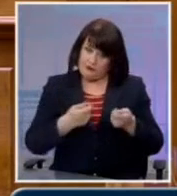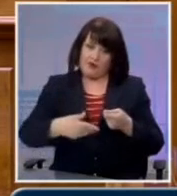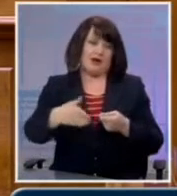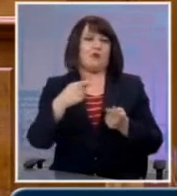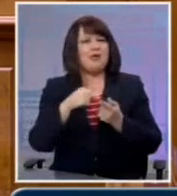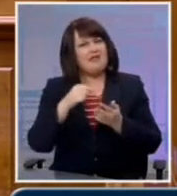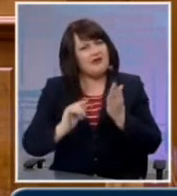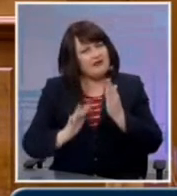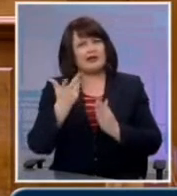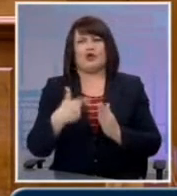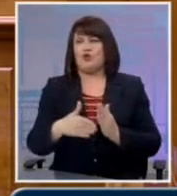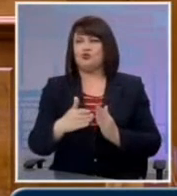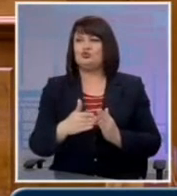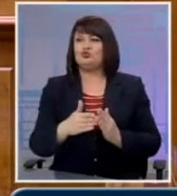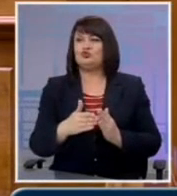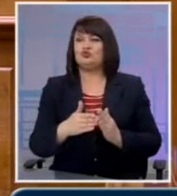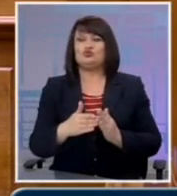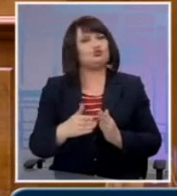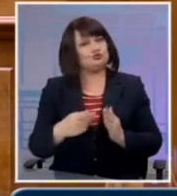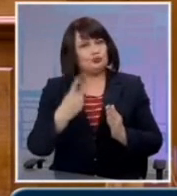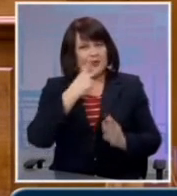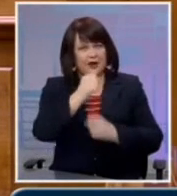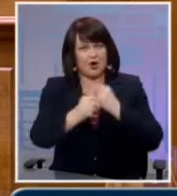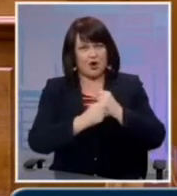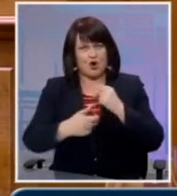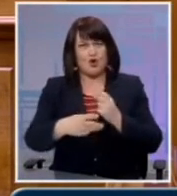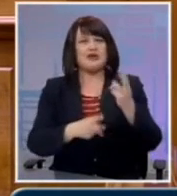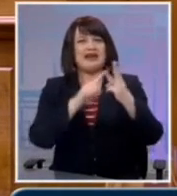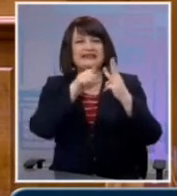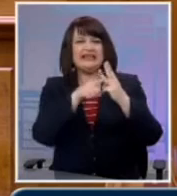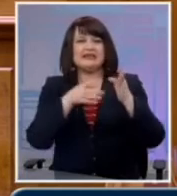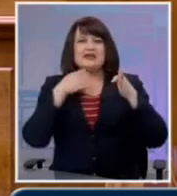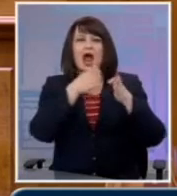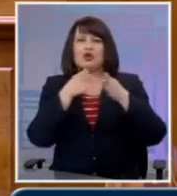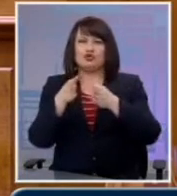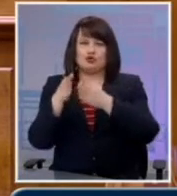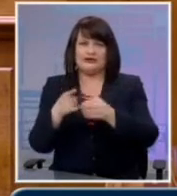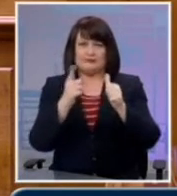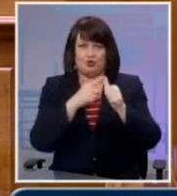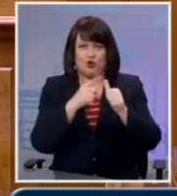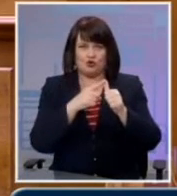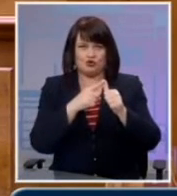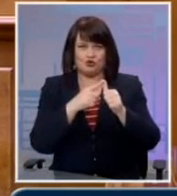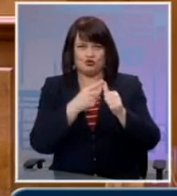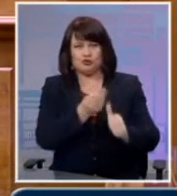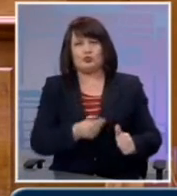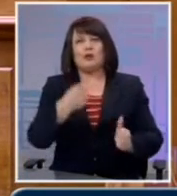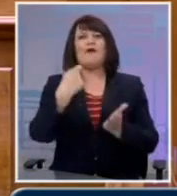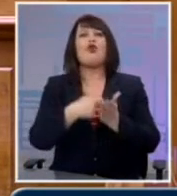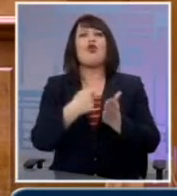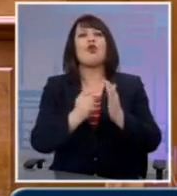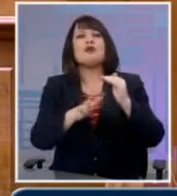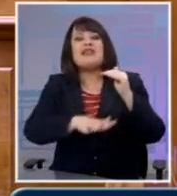Η μακροοικονομική πολιτική της κυβέρνησης για την επόμενη διετία θα κινηθεί σε τρεις άξονες. Ο πρώτος άξονας είναι η διεύρυνση της φορολογικής